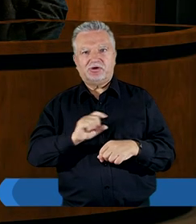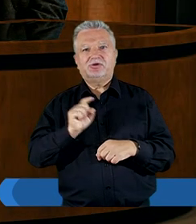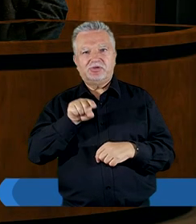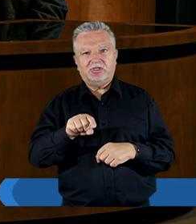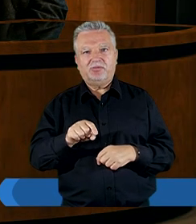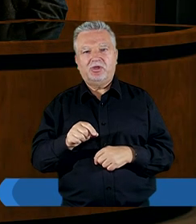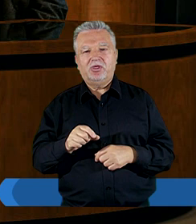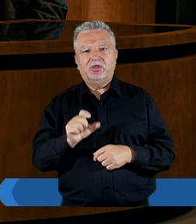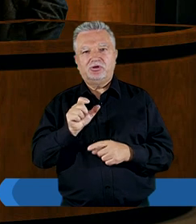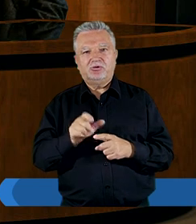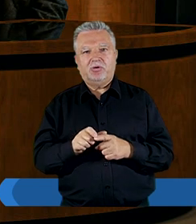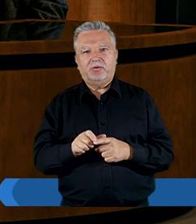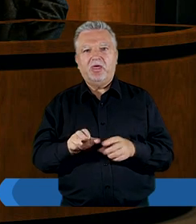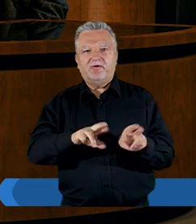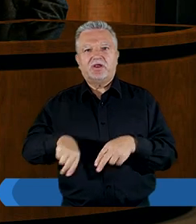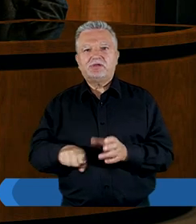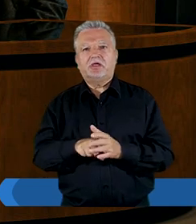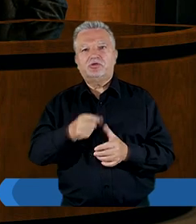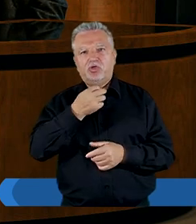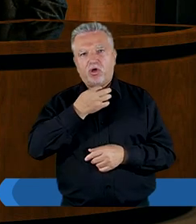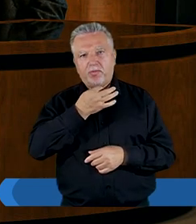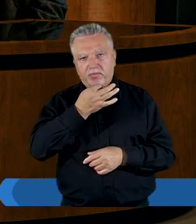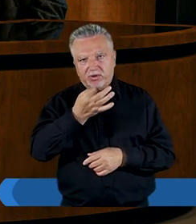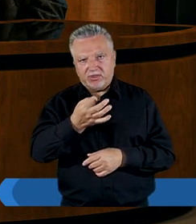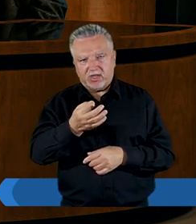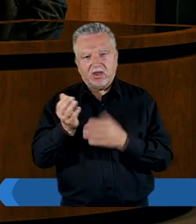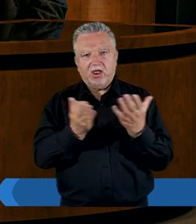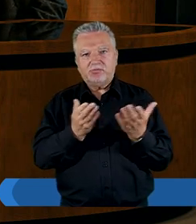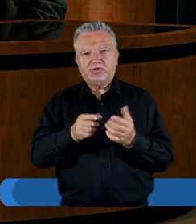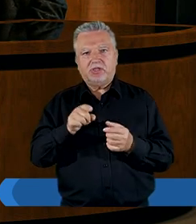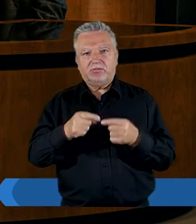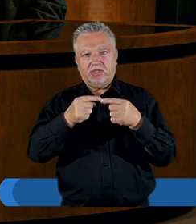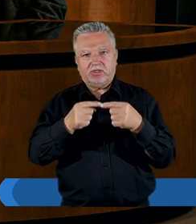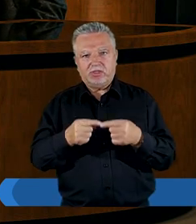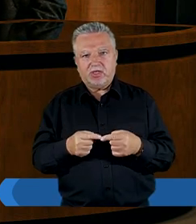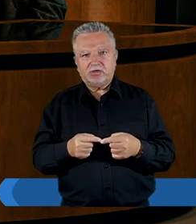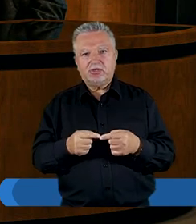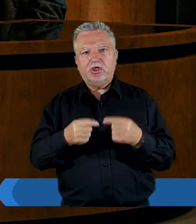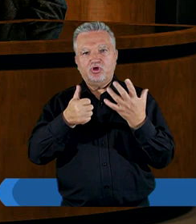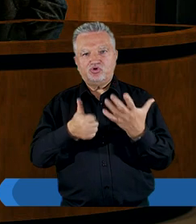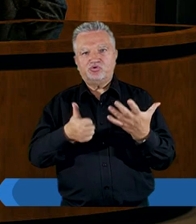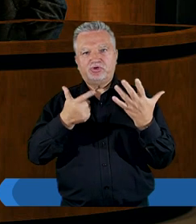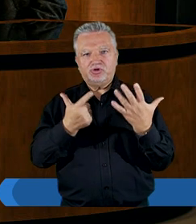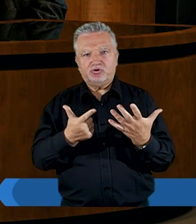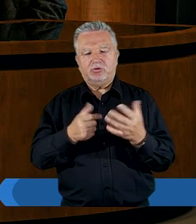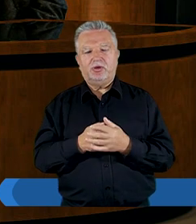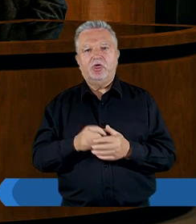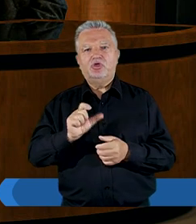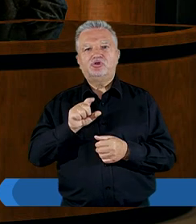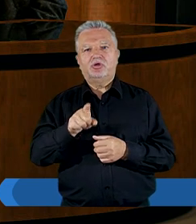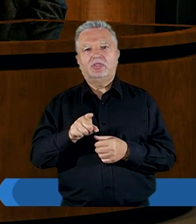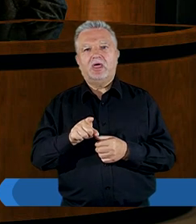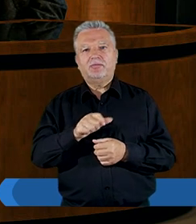A wracając do twojego pytania, to może przeczytam ten tekst z pierwszego rozdziału, 6-7 werset, co tam